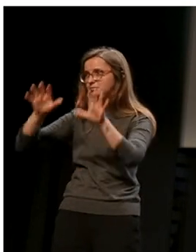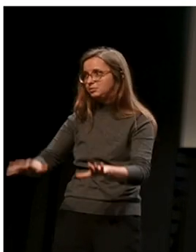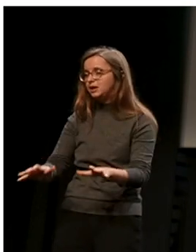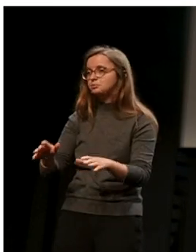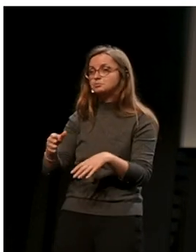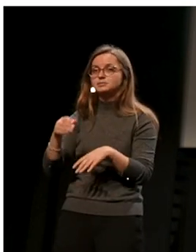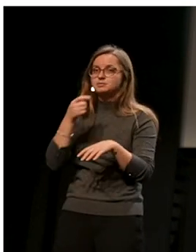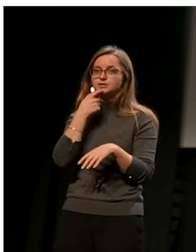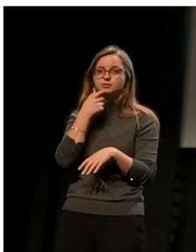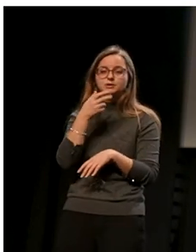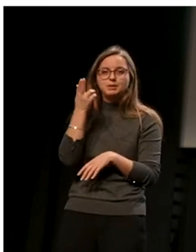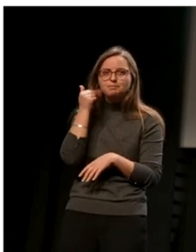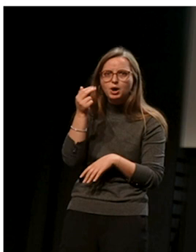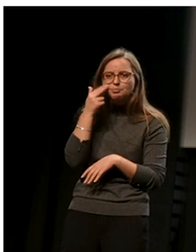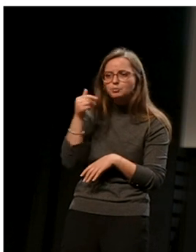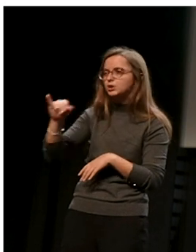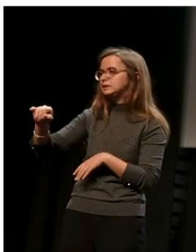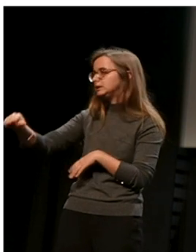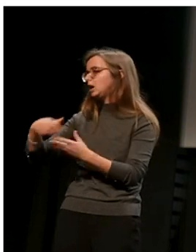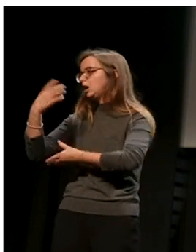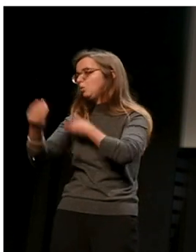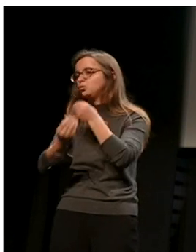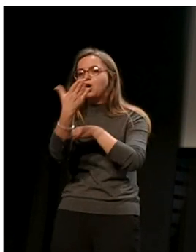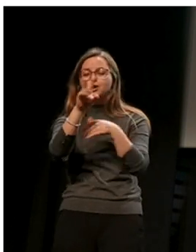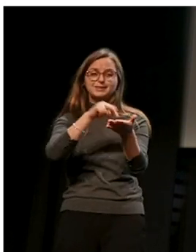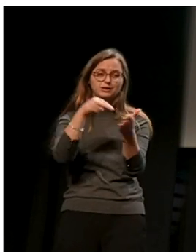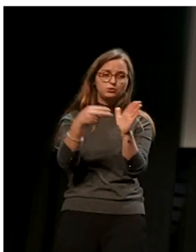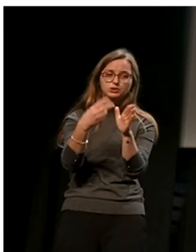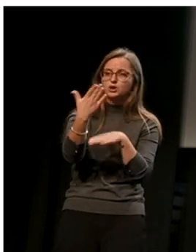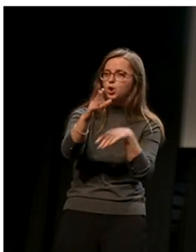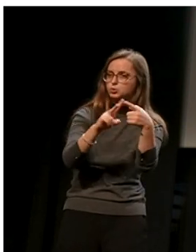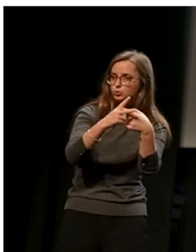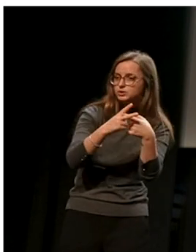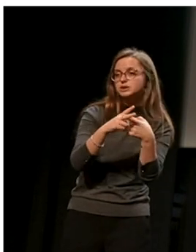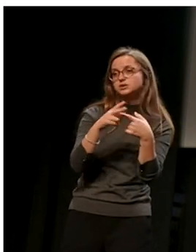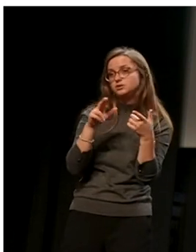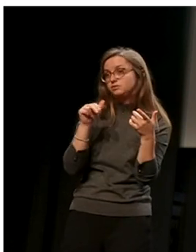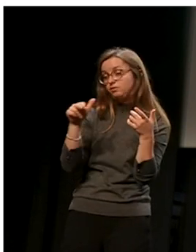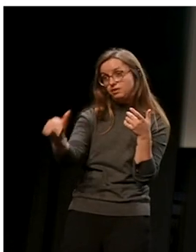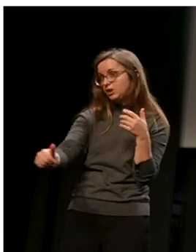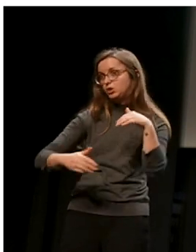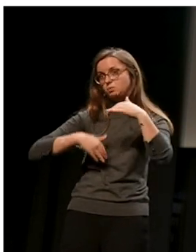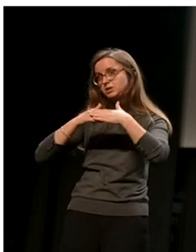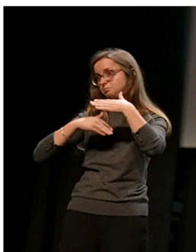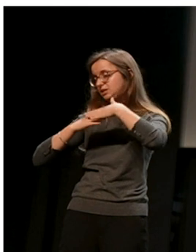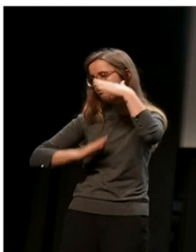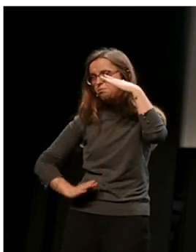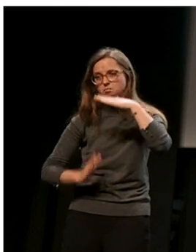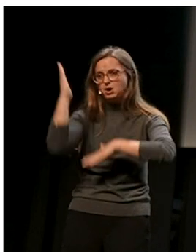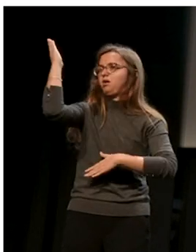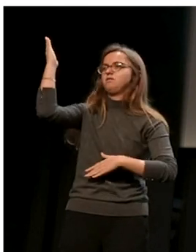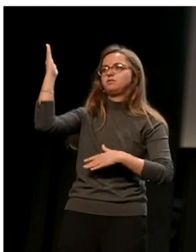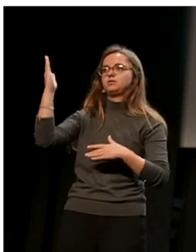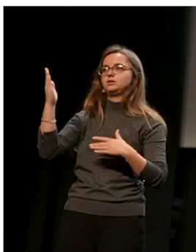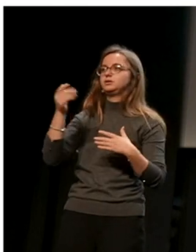soit la technologie qui va arriver, ils vont chercher à justement percer ces bulles de verre, ces plafonds, pour s'en démarcher. Et si on